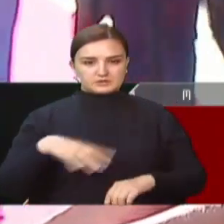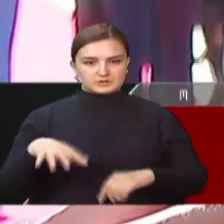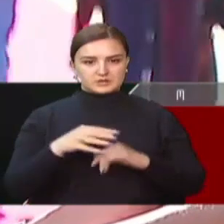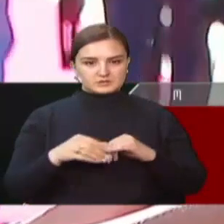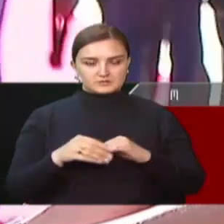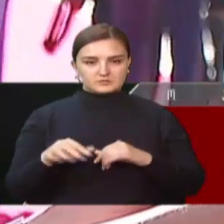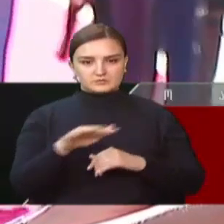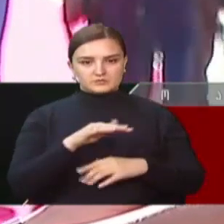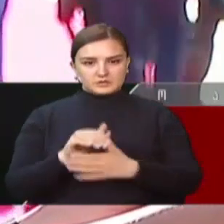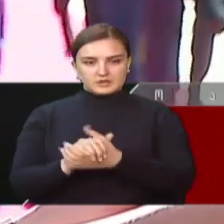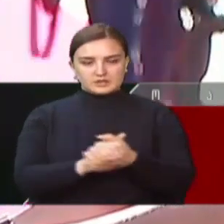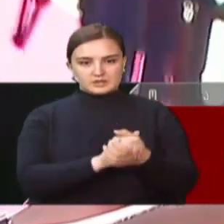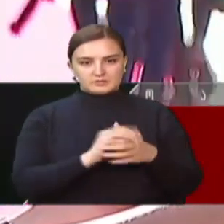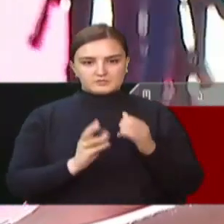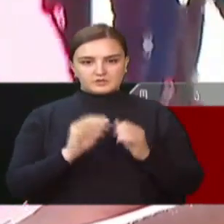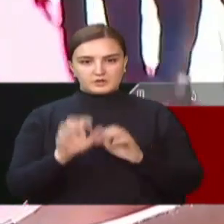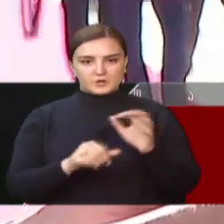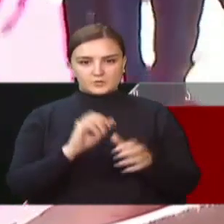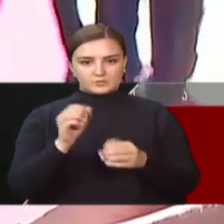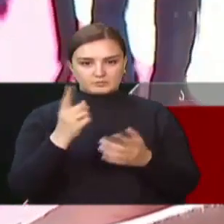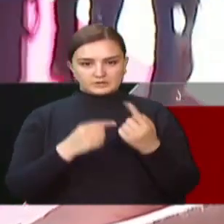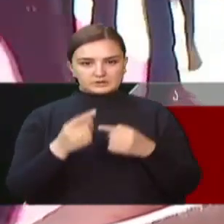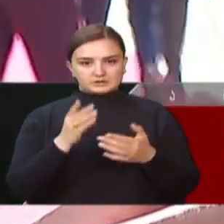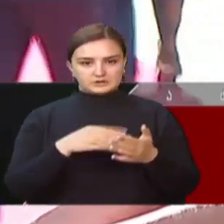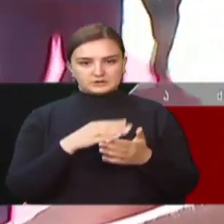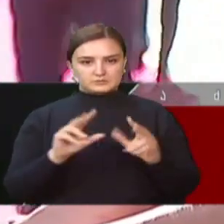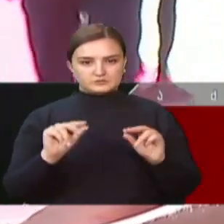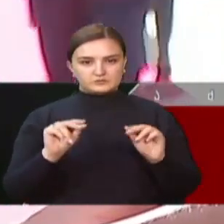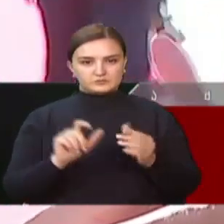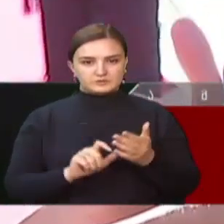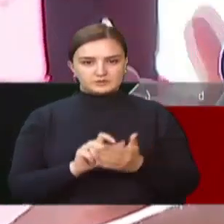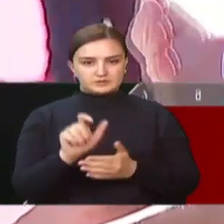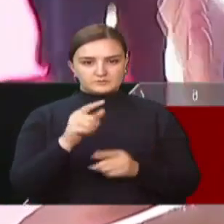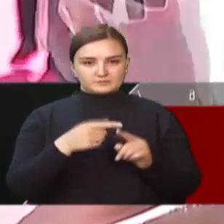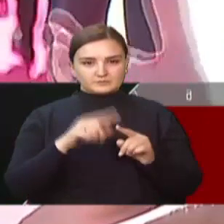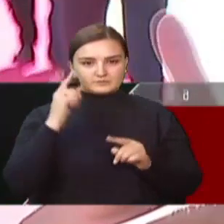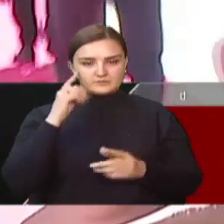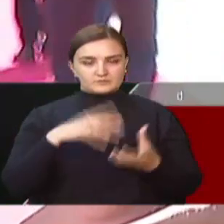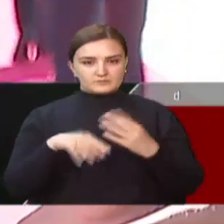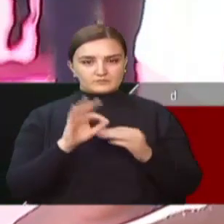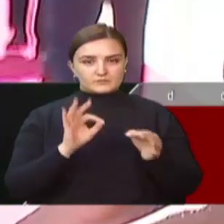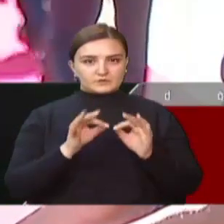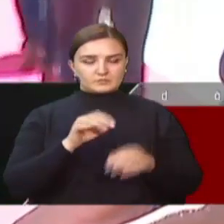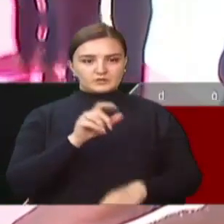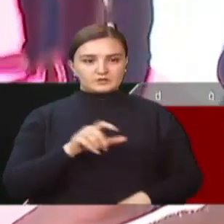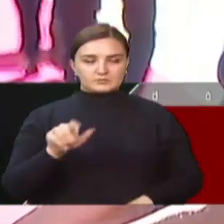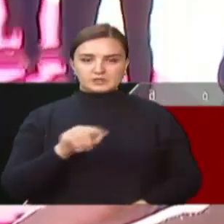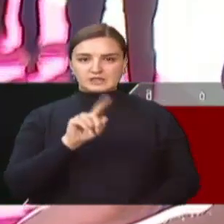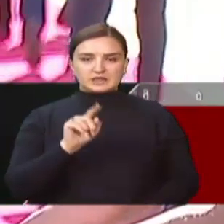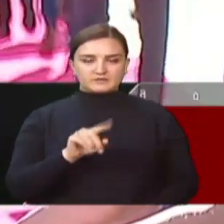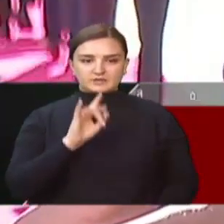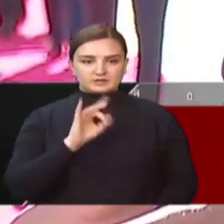nicolens, gaiartian, de ocupație. Și dobie în exit, amaze, mingoni, oela normal, radamias, kit cu arga